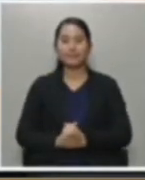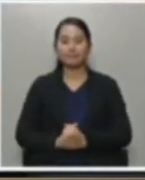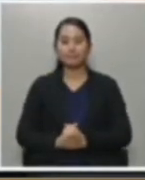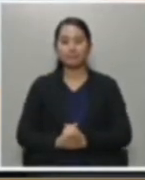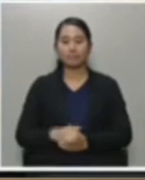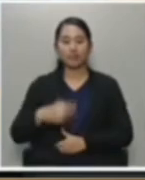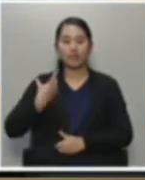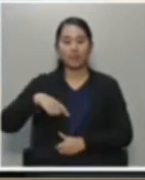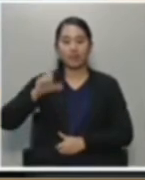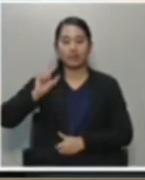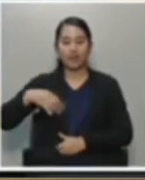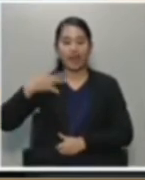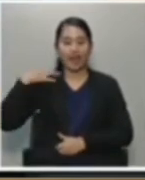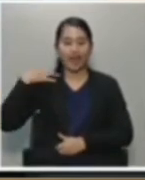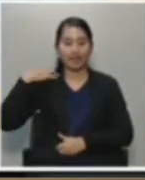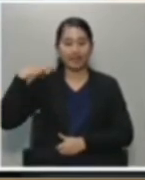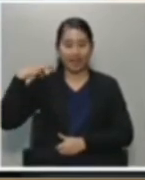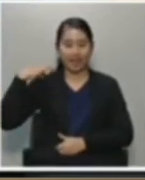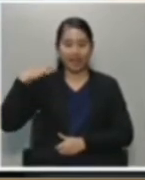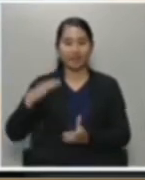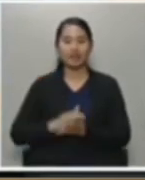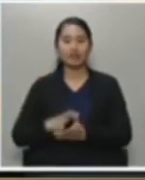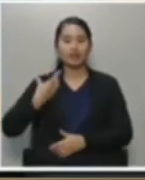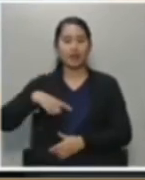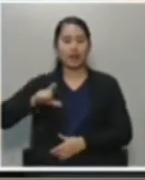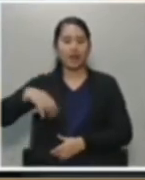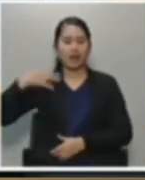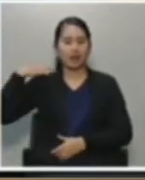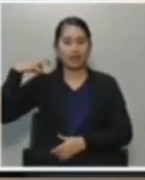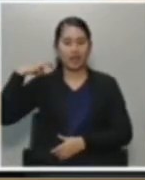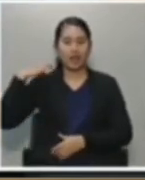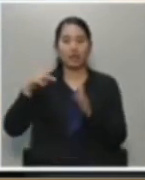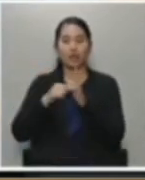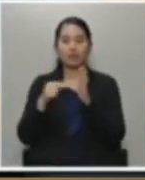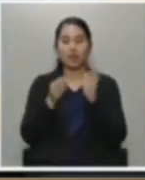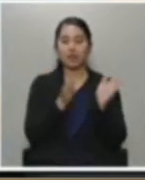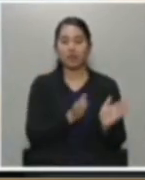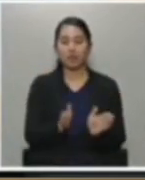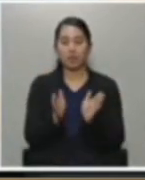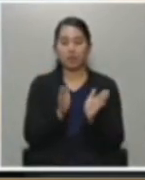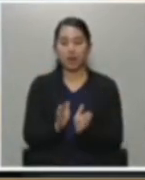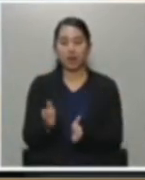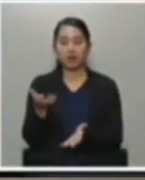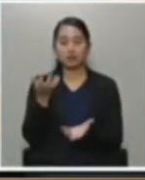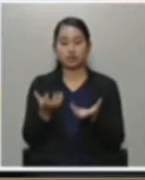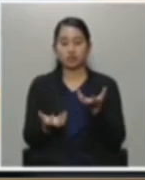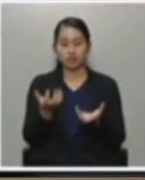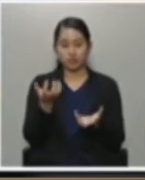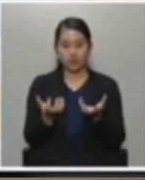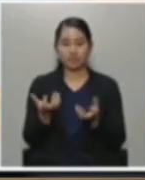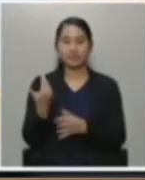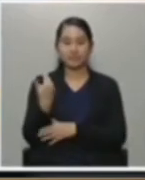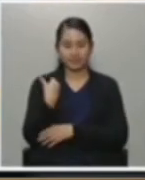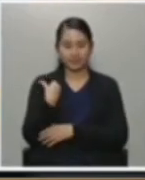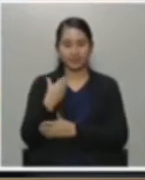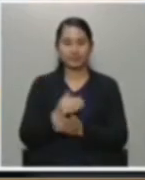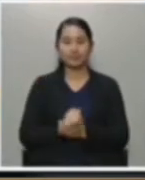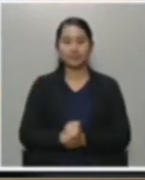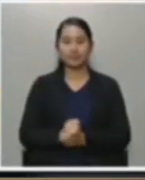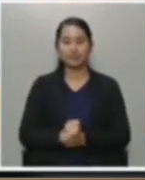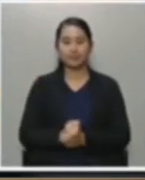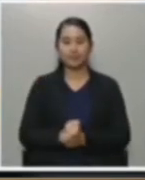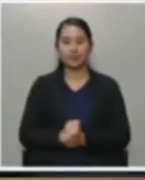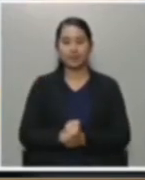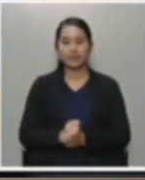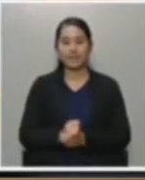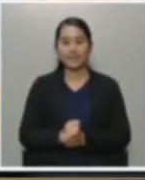ายอาสาทนายอาสาเป็นกระบวนการหนึ่งเป็นองค์กรหนึ่งที่อยู่ในกระบวนการยุติธรรมซึ่ง